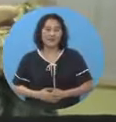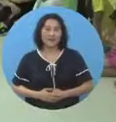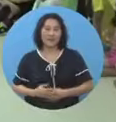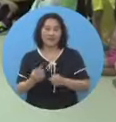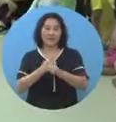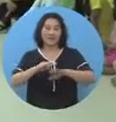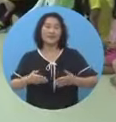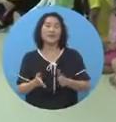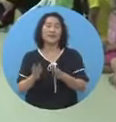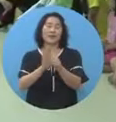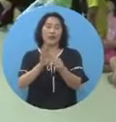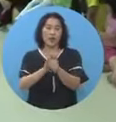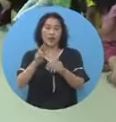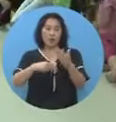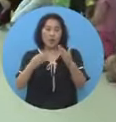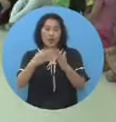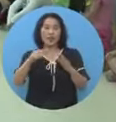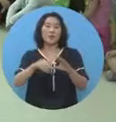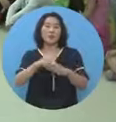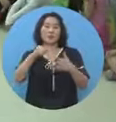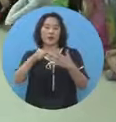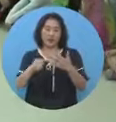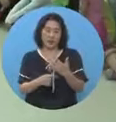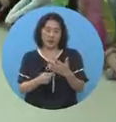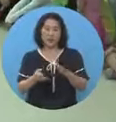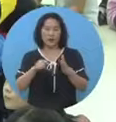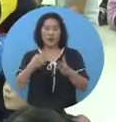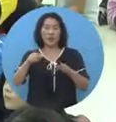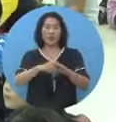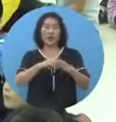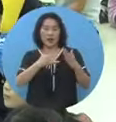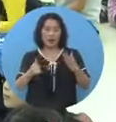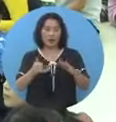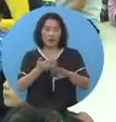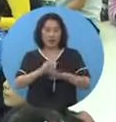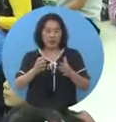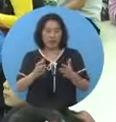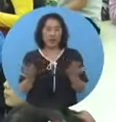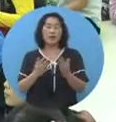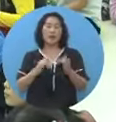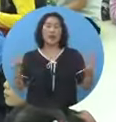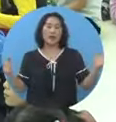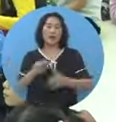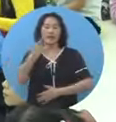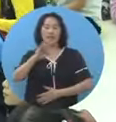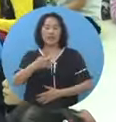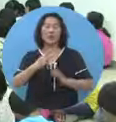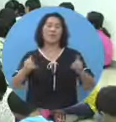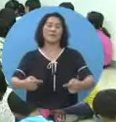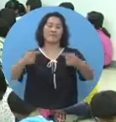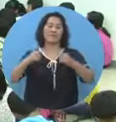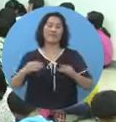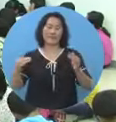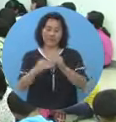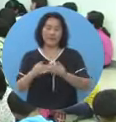진행합니다. 지난해 전남도가 지원한 도서관 다문화 프로그램은 도내 다문화 가족, 외국인 근로자 등